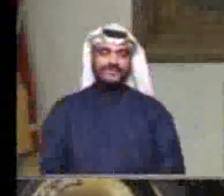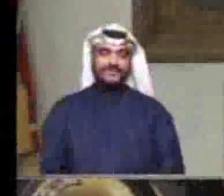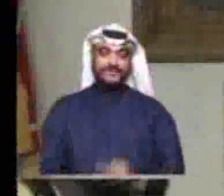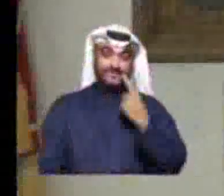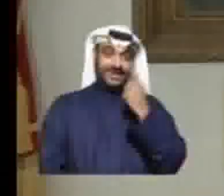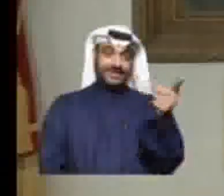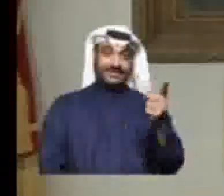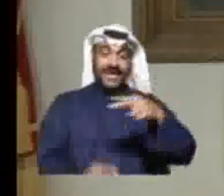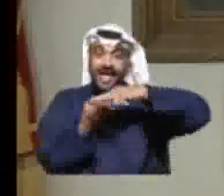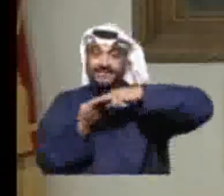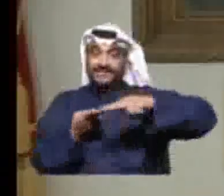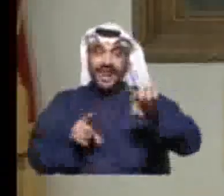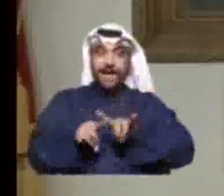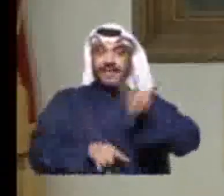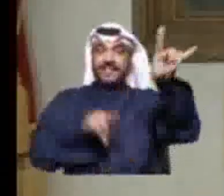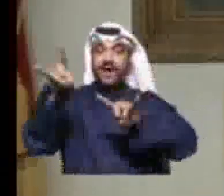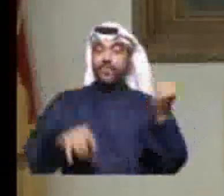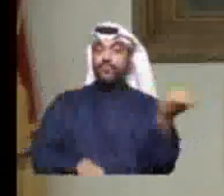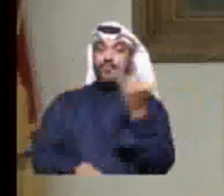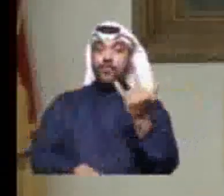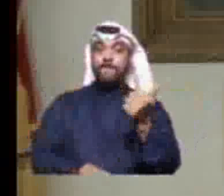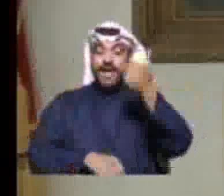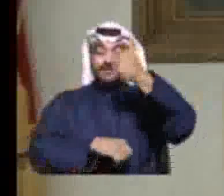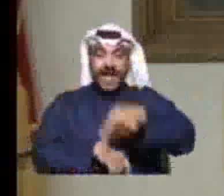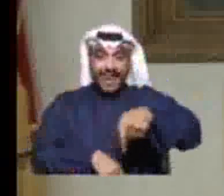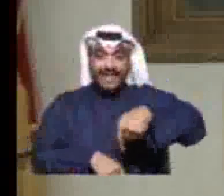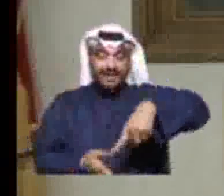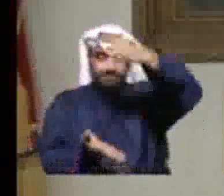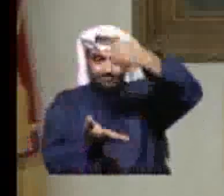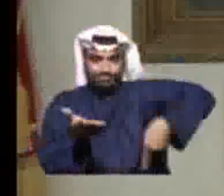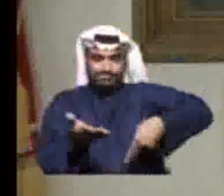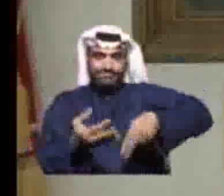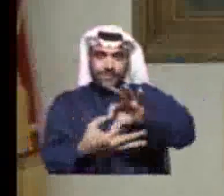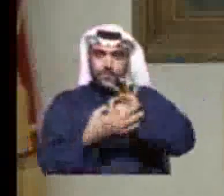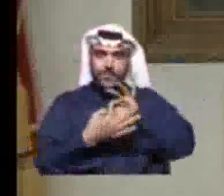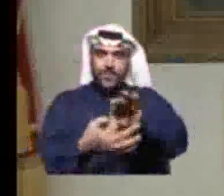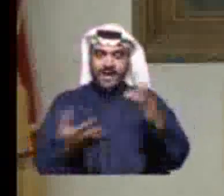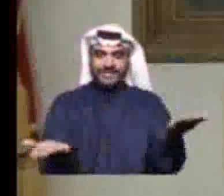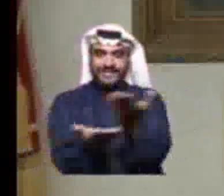مجال سلامة الطيران هي من أهداف توقيع هذه المذكرة.